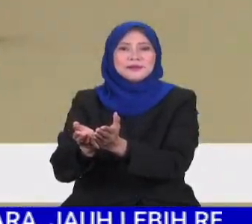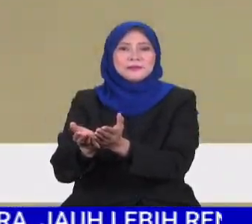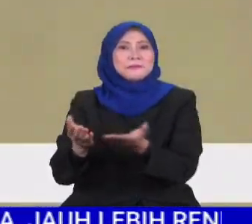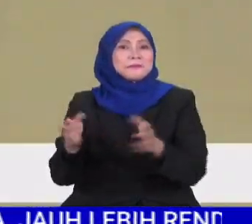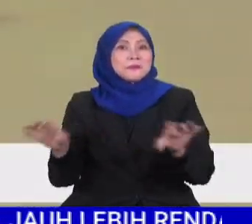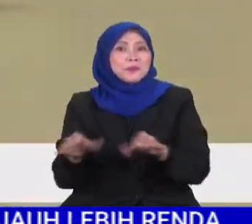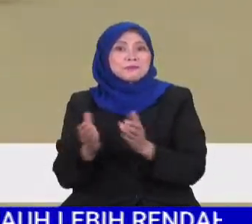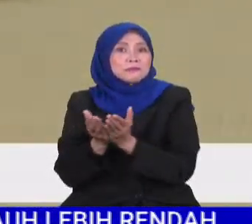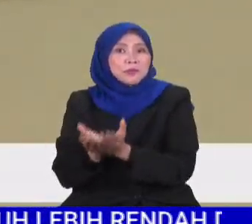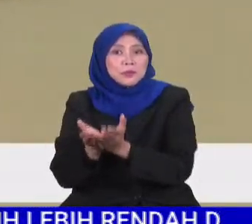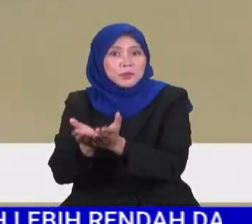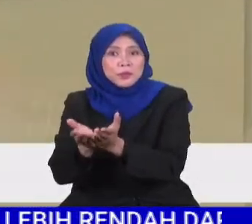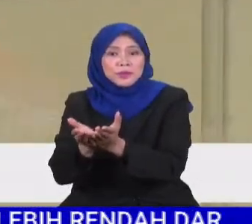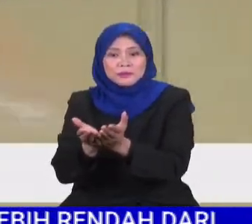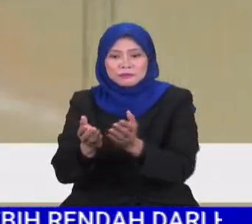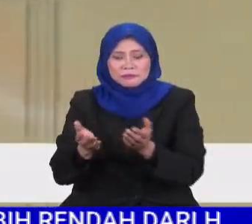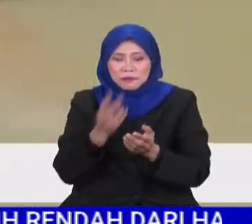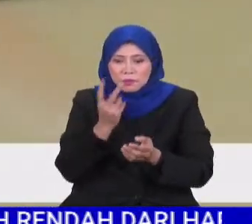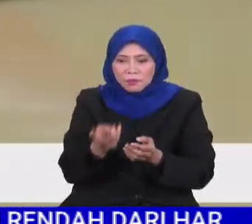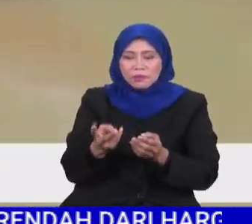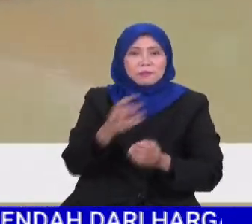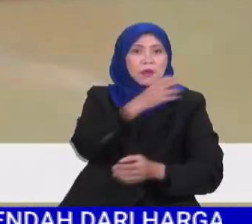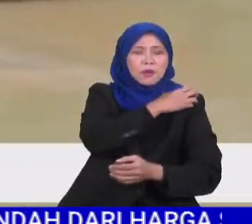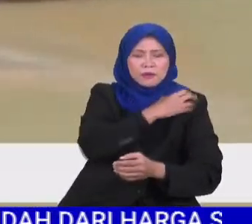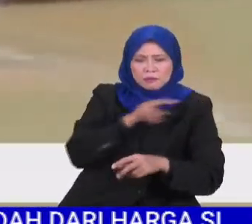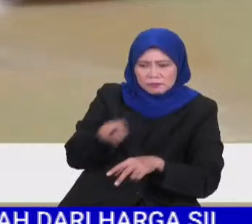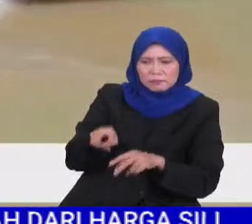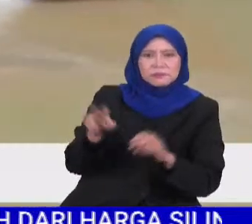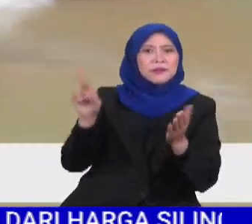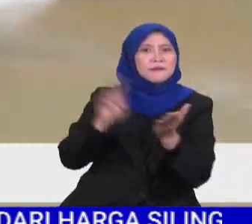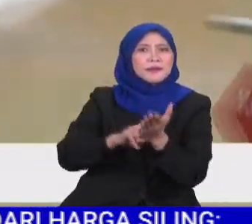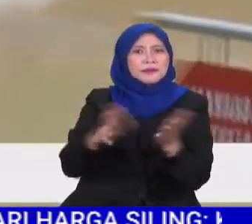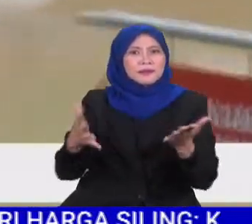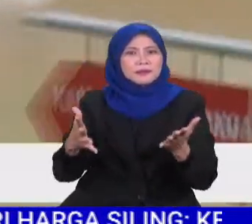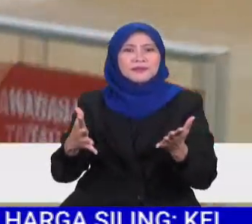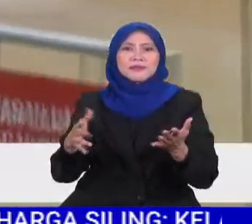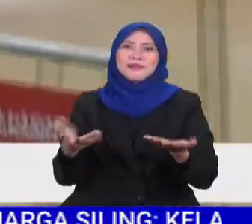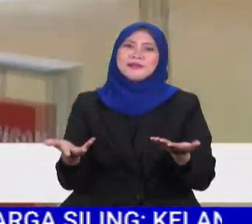menjalankanat-bat yang tidak didaftarkan jadi